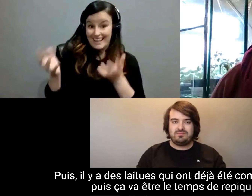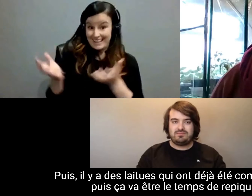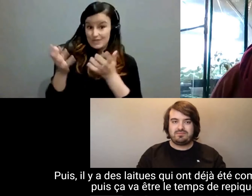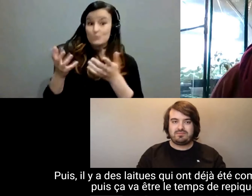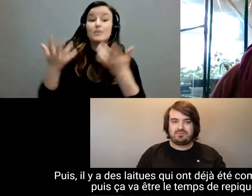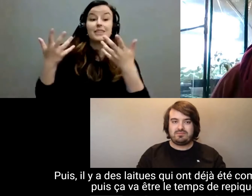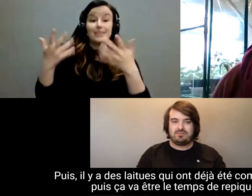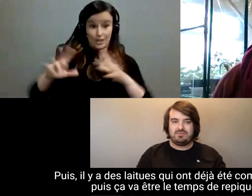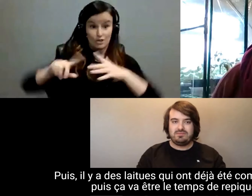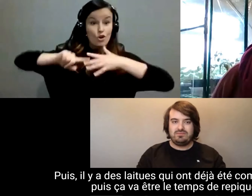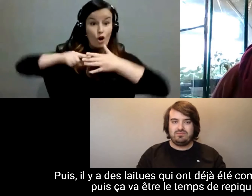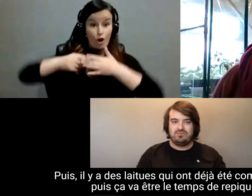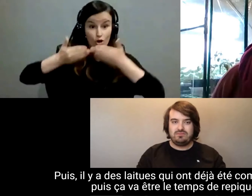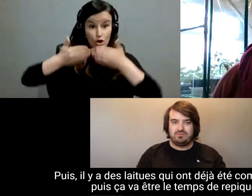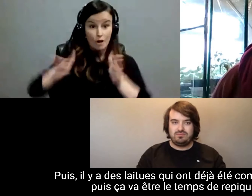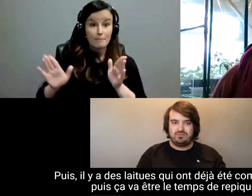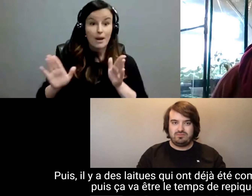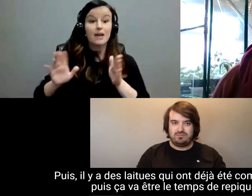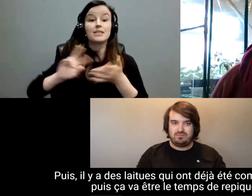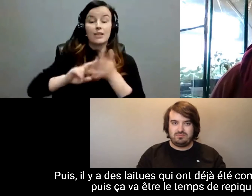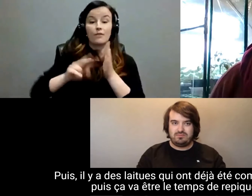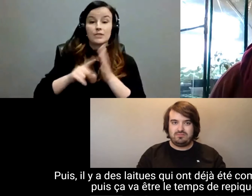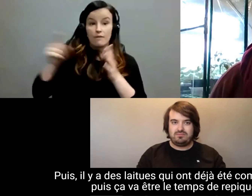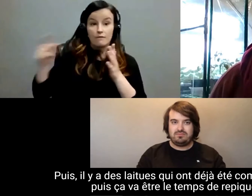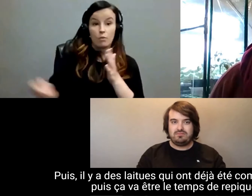été commencées, puis ça va être le temps de repiquer,